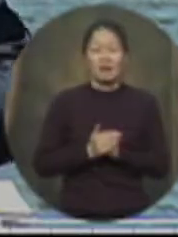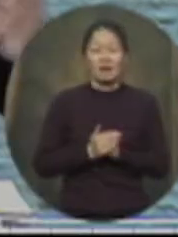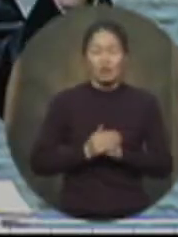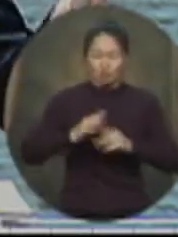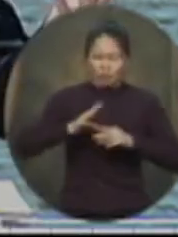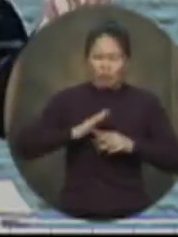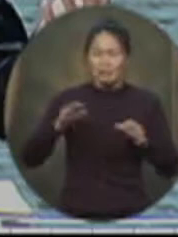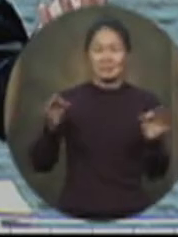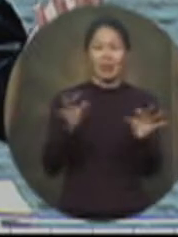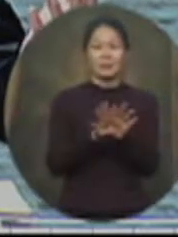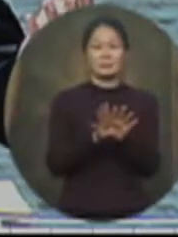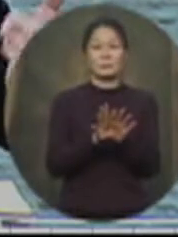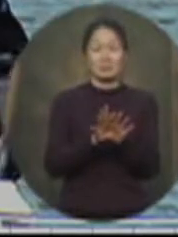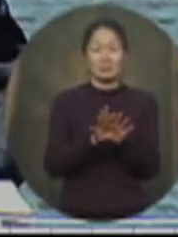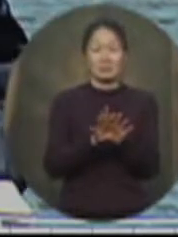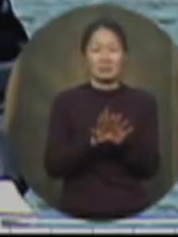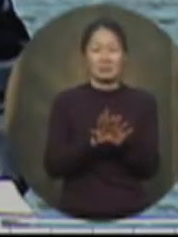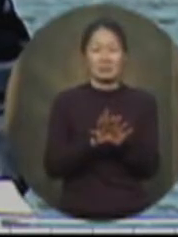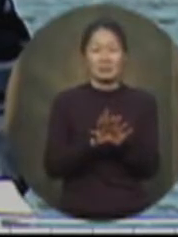두려움이 다 사라졌어요